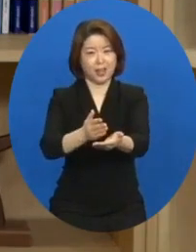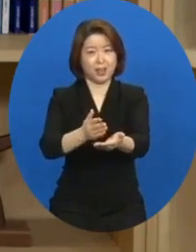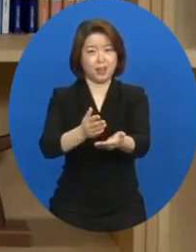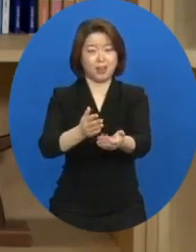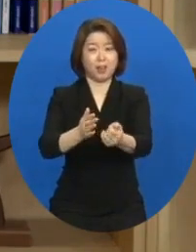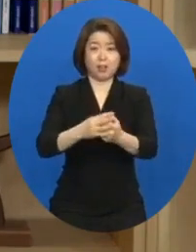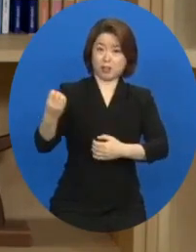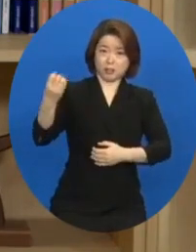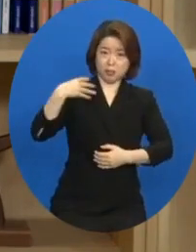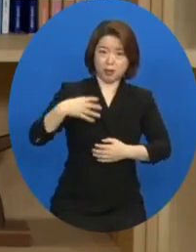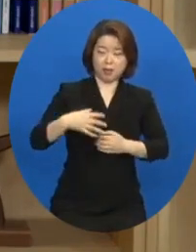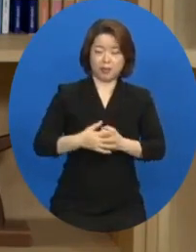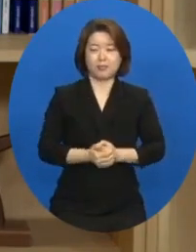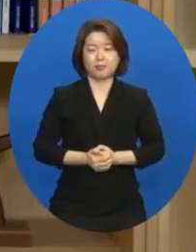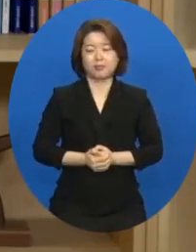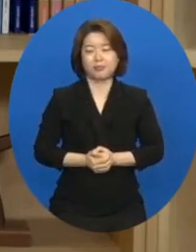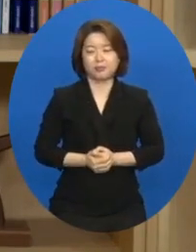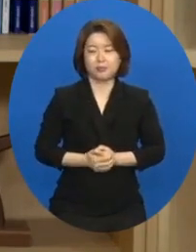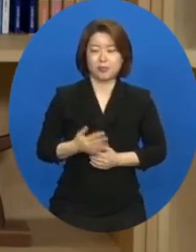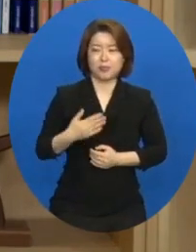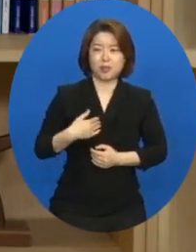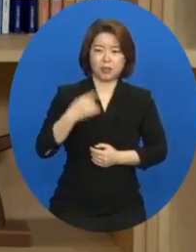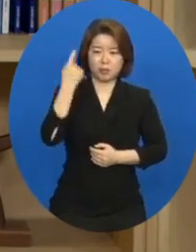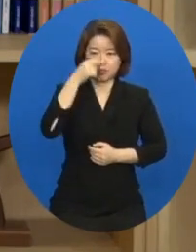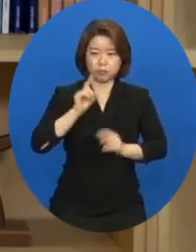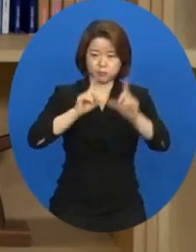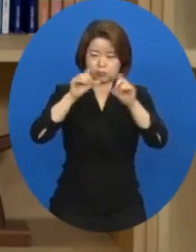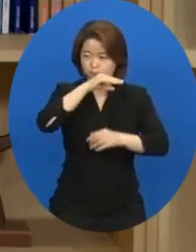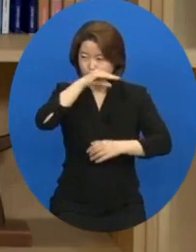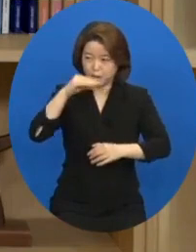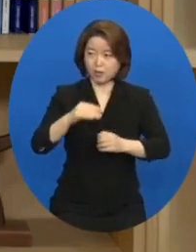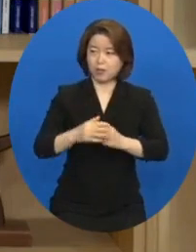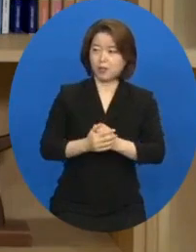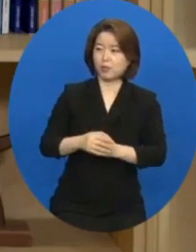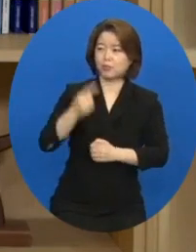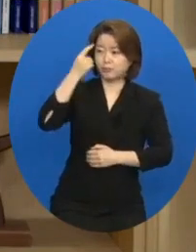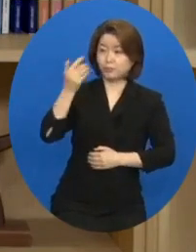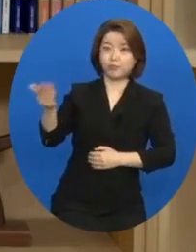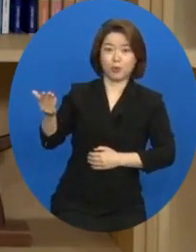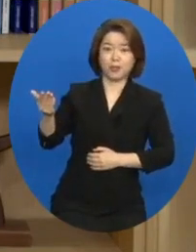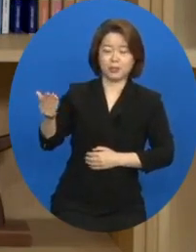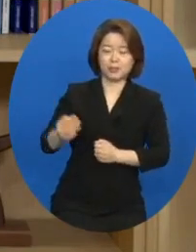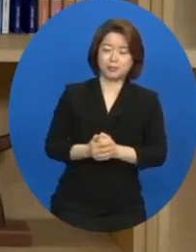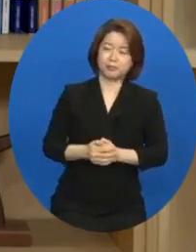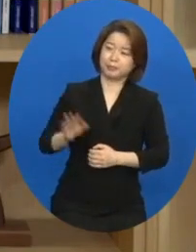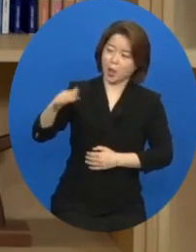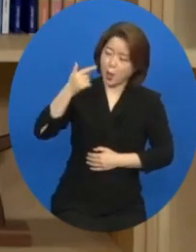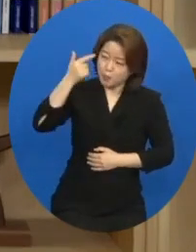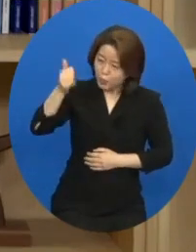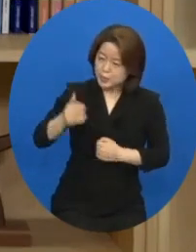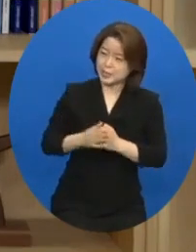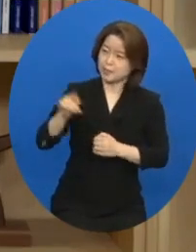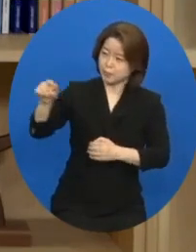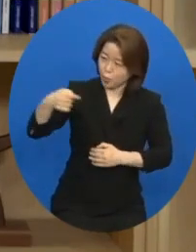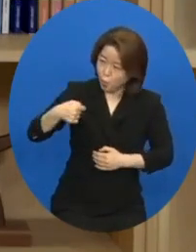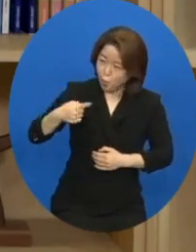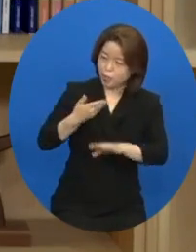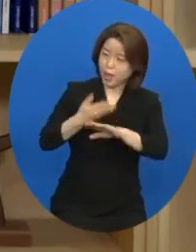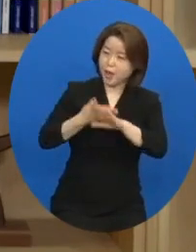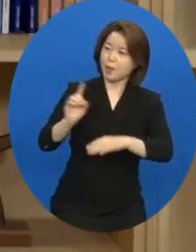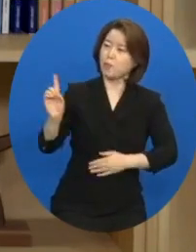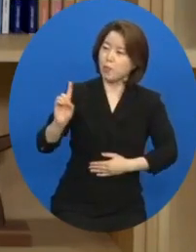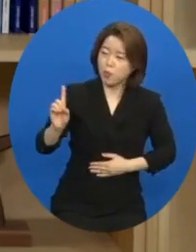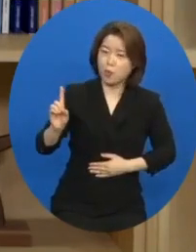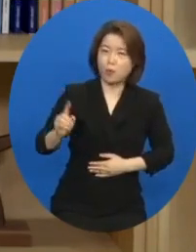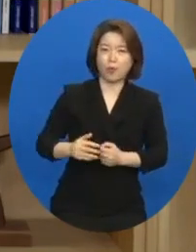제가 그 목사님께 정색을 하고 물었습니다 목사님 목사님과 제가 다른 게 뭡니까